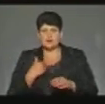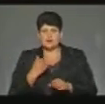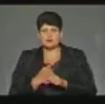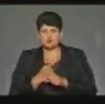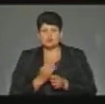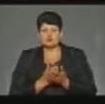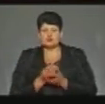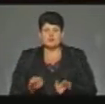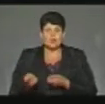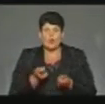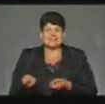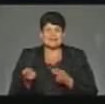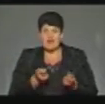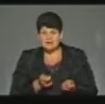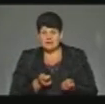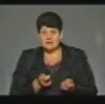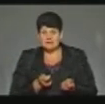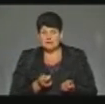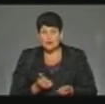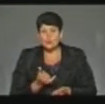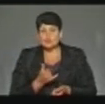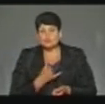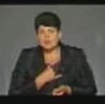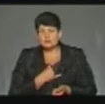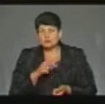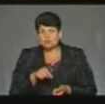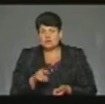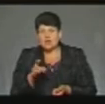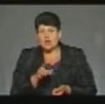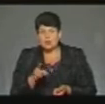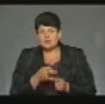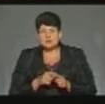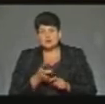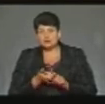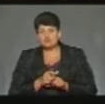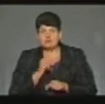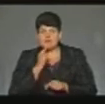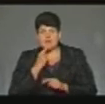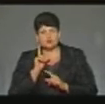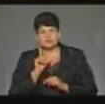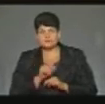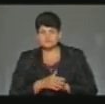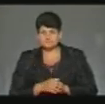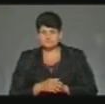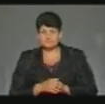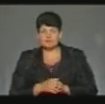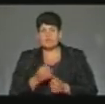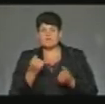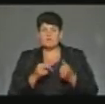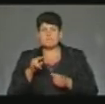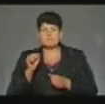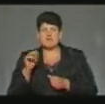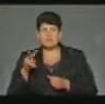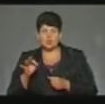службі доставки, то у нас наш тут район, то, ну, дуже важко добиратися. Водій Павло Жук їде на